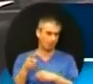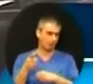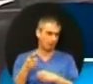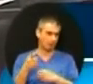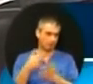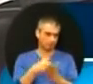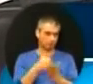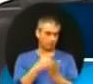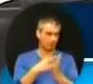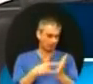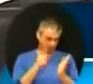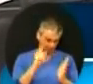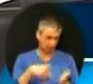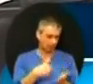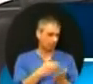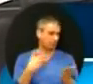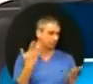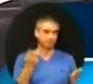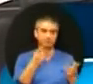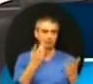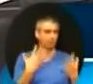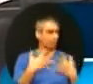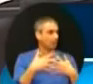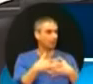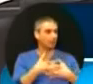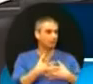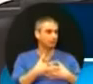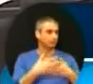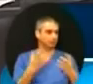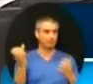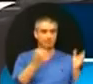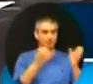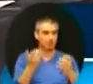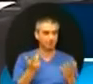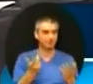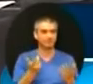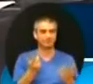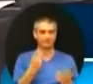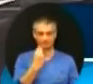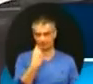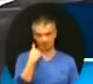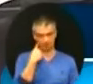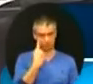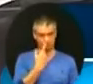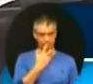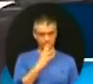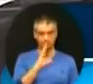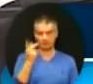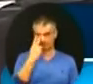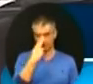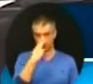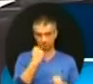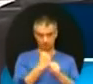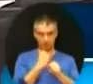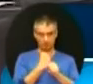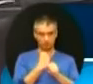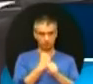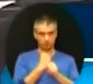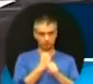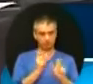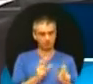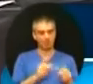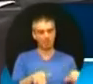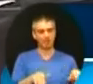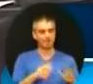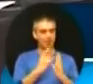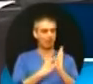על המשך החקיקה צריך להיות, זה קריחה. לא חקיקה, מינויים וכל הדברים האלה. תקשיב, שלום, מה שהם מנסים לעשות כאן זה להגביל את